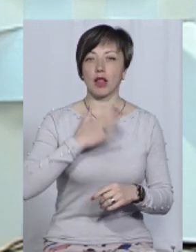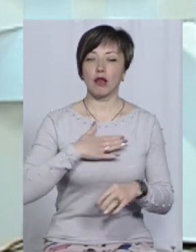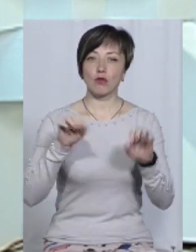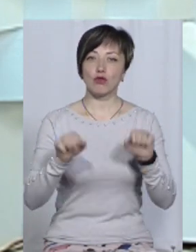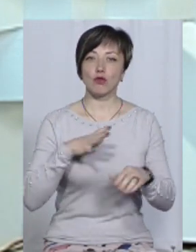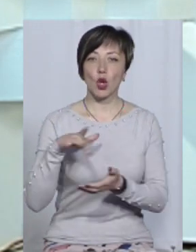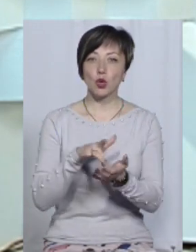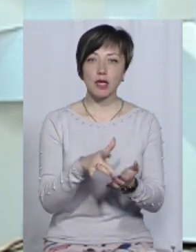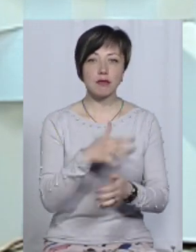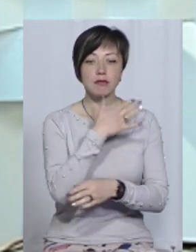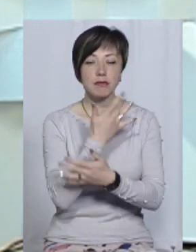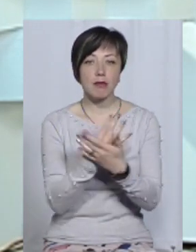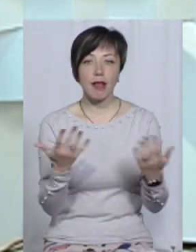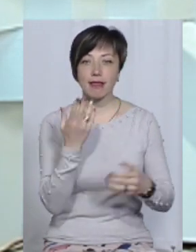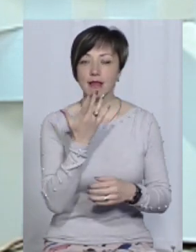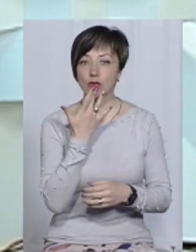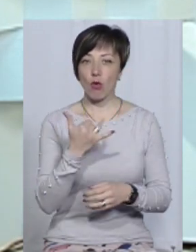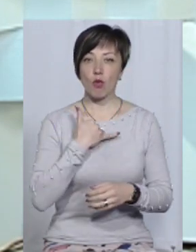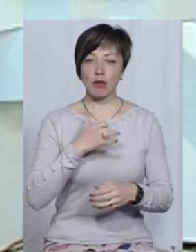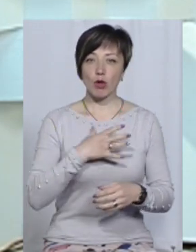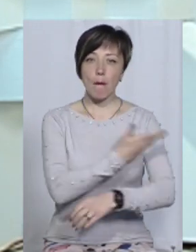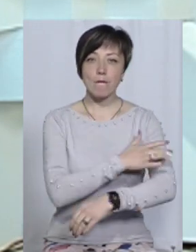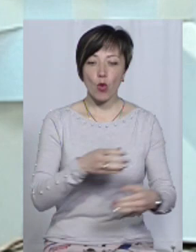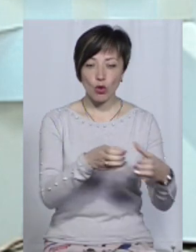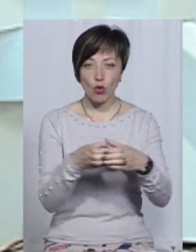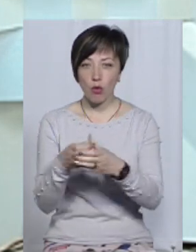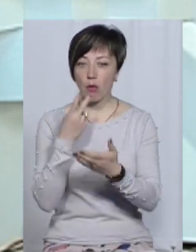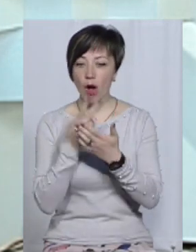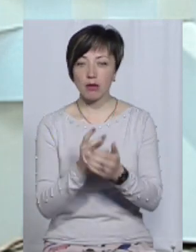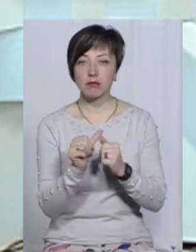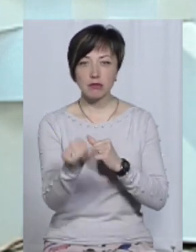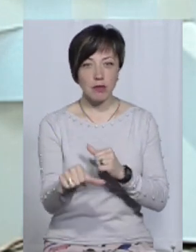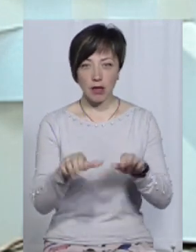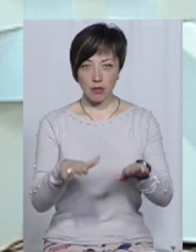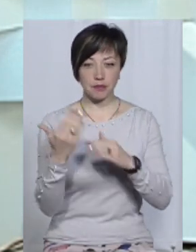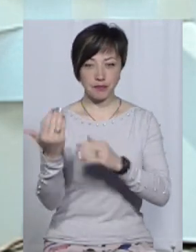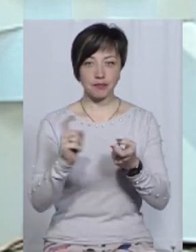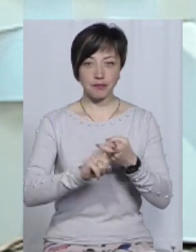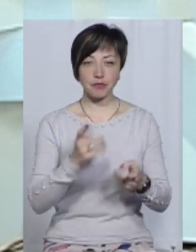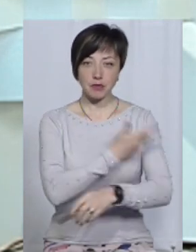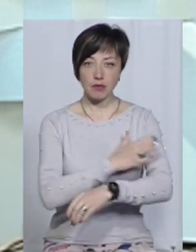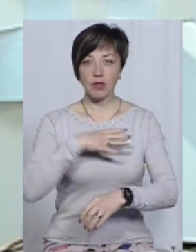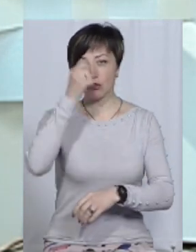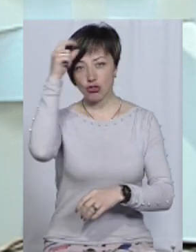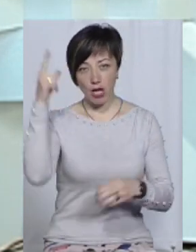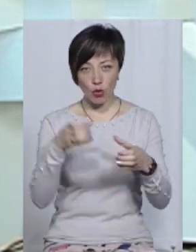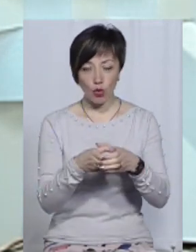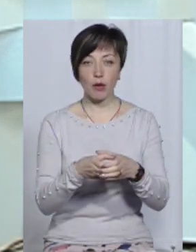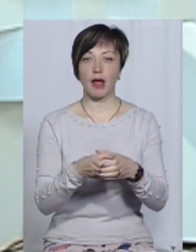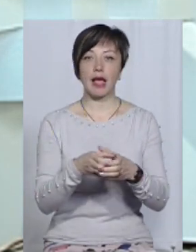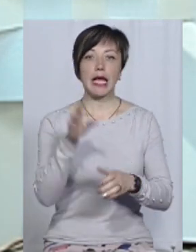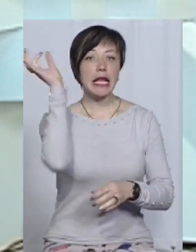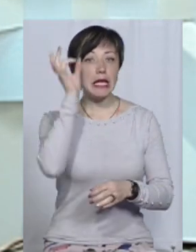може бути туризм і багатонаціональний. У мене були польські групи, які ми показували місця виключно там пов'язані до Польщі. Були групи з Чехії, ми їм показали,